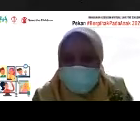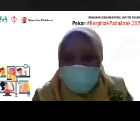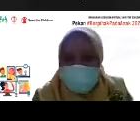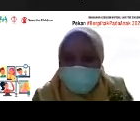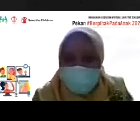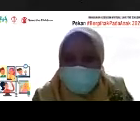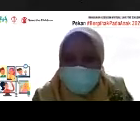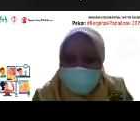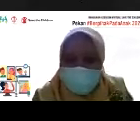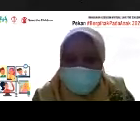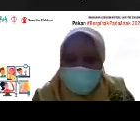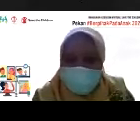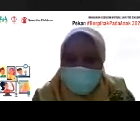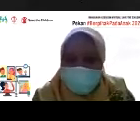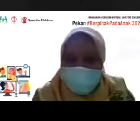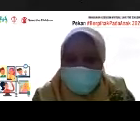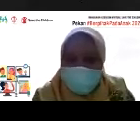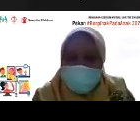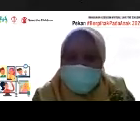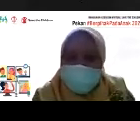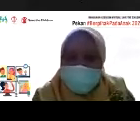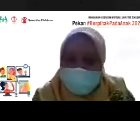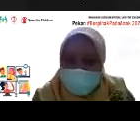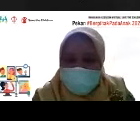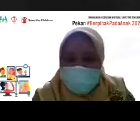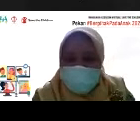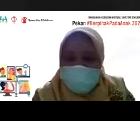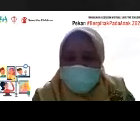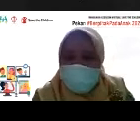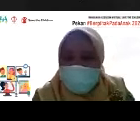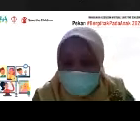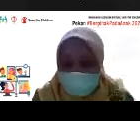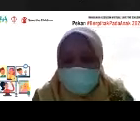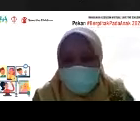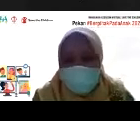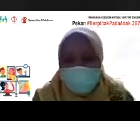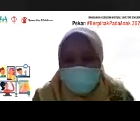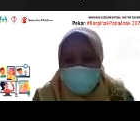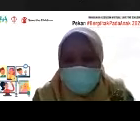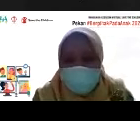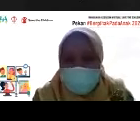pun sama, memang kemarin diutamakan yang melakukan pelayanan terhadap balita.